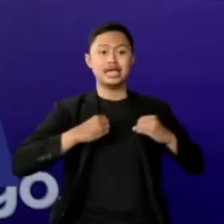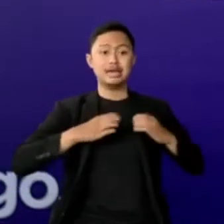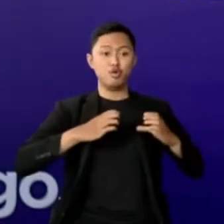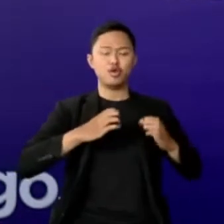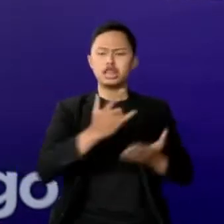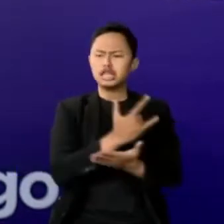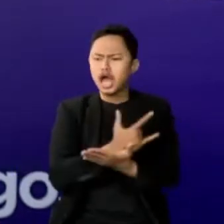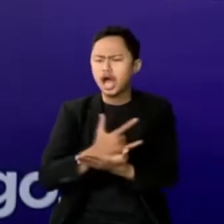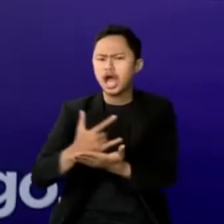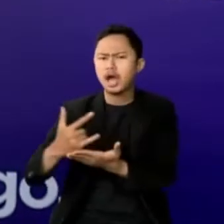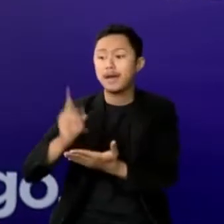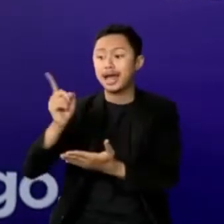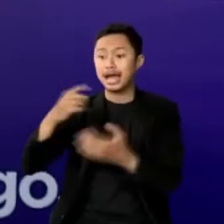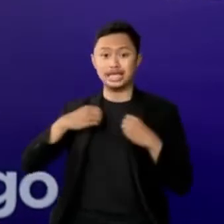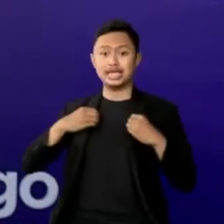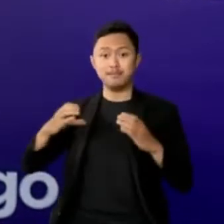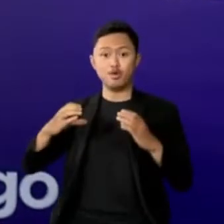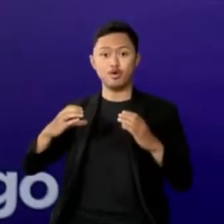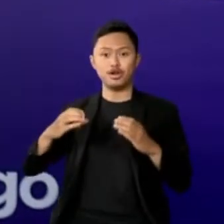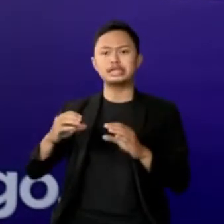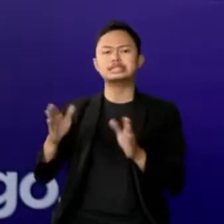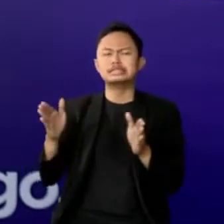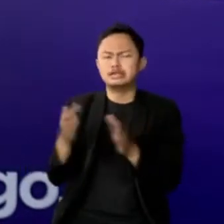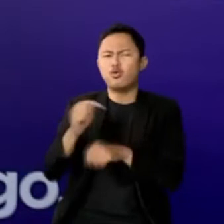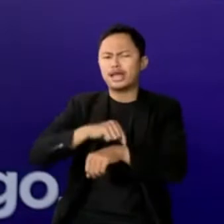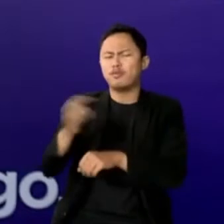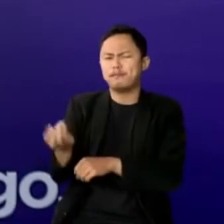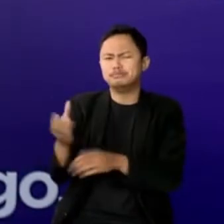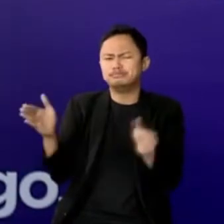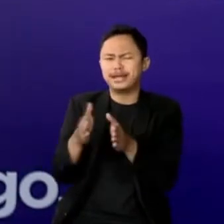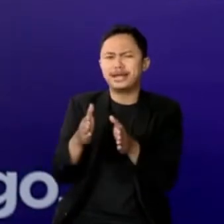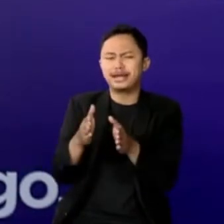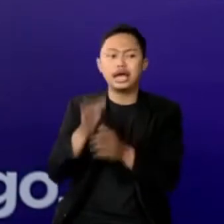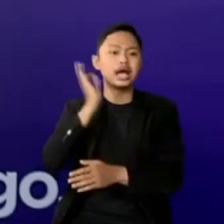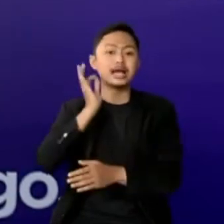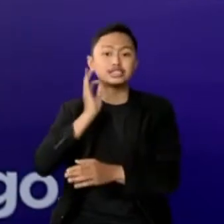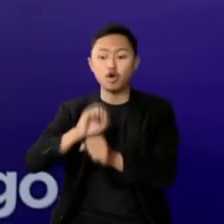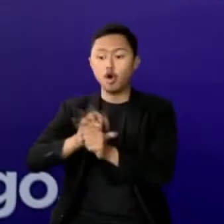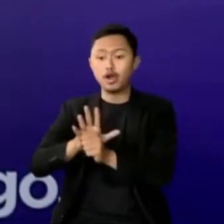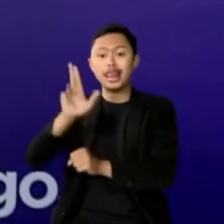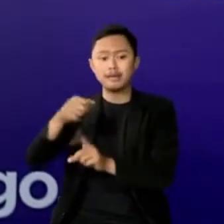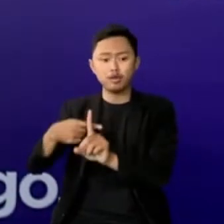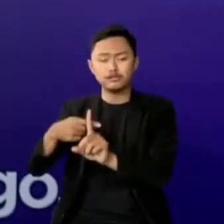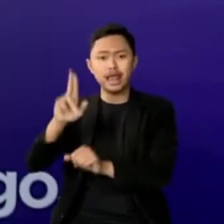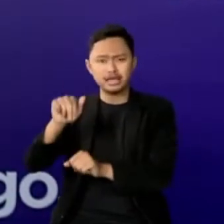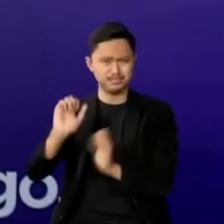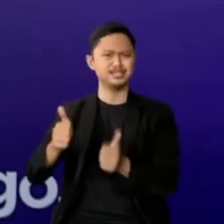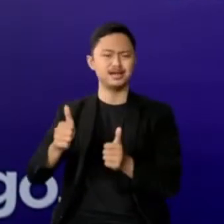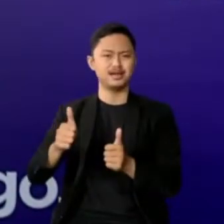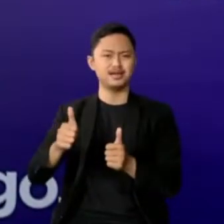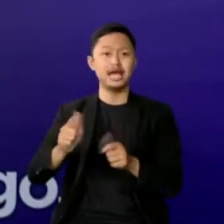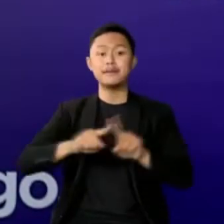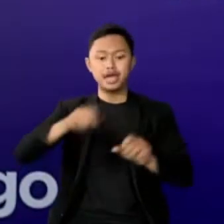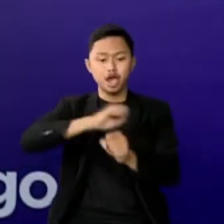waktu yang lama ada juga yang untuk waktu yang pendek sehingga potensial untuk terkena kembali khusus untuk covert